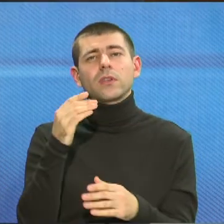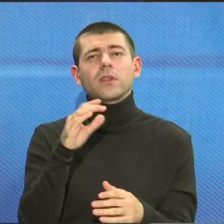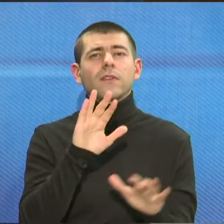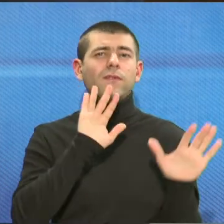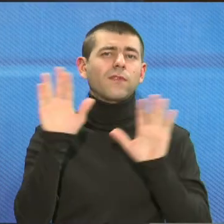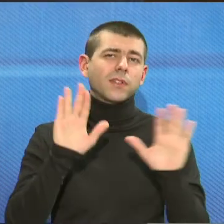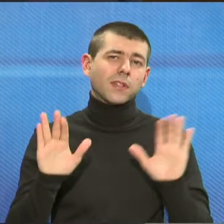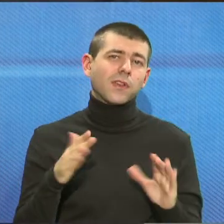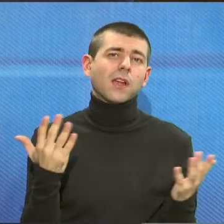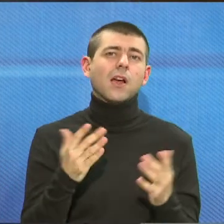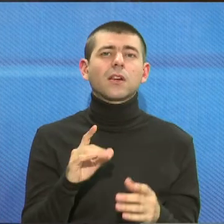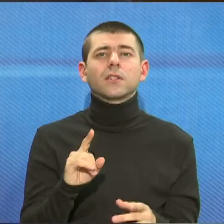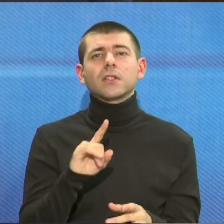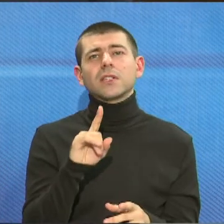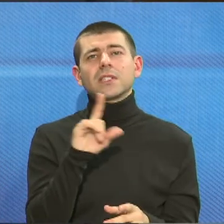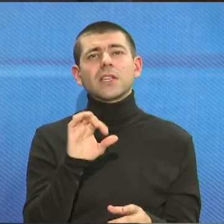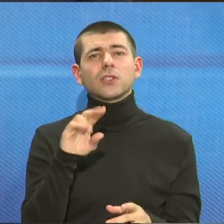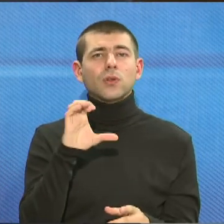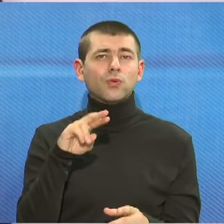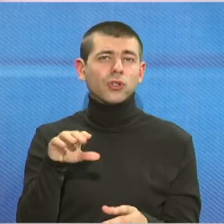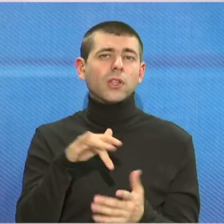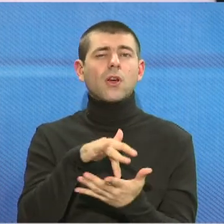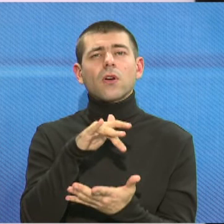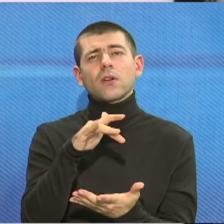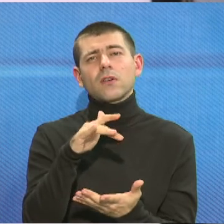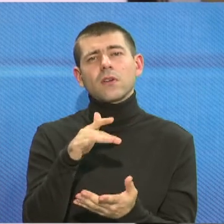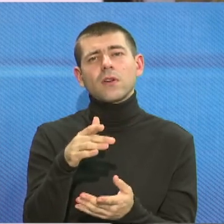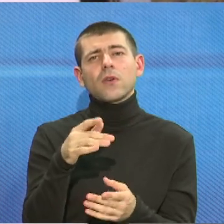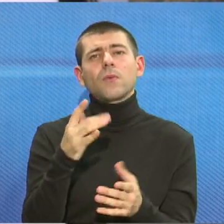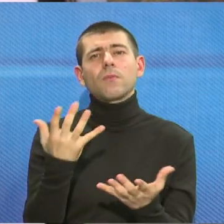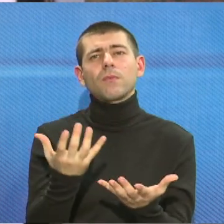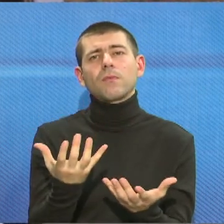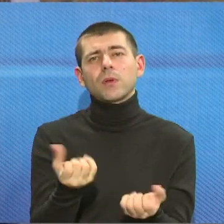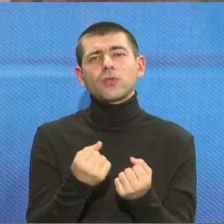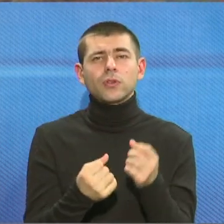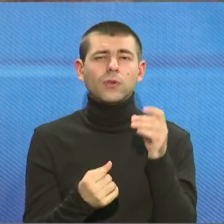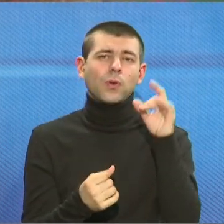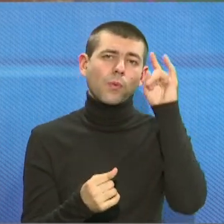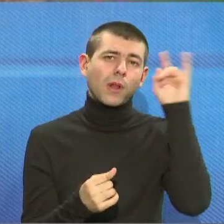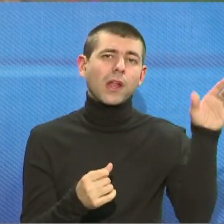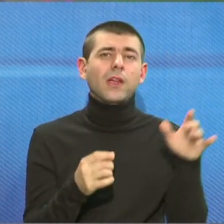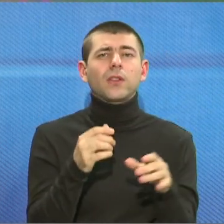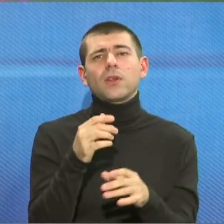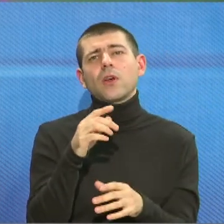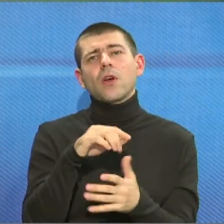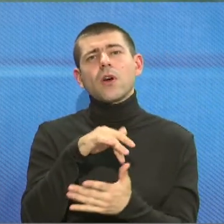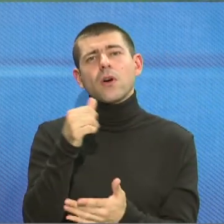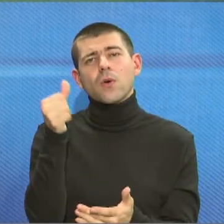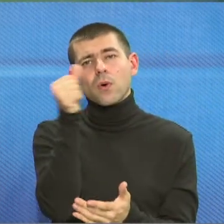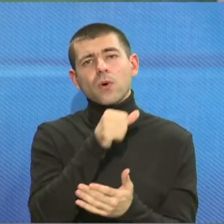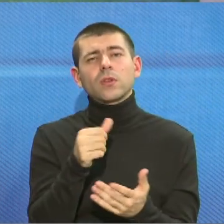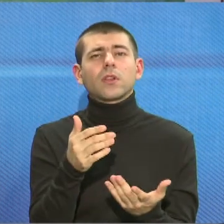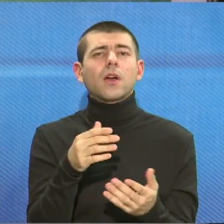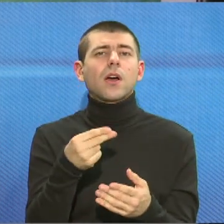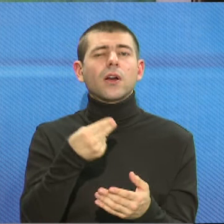вядома, для заслужанага аматарскага калектыву Беларусі наступіў юбілейны год. Да 50-годзя народнага фотоклуба «Гродна»